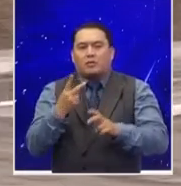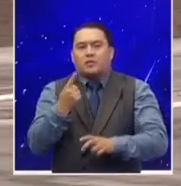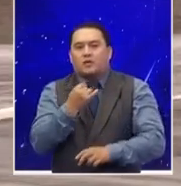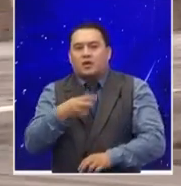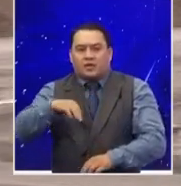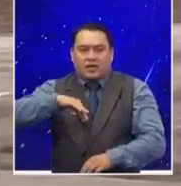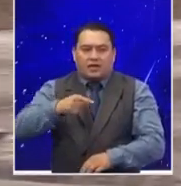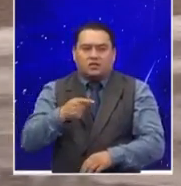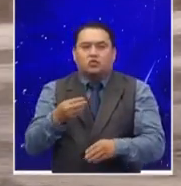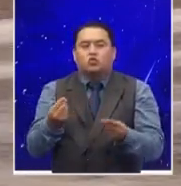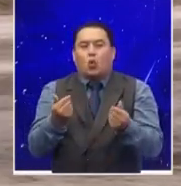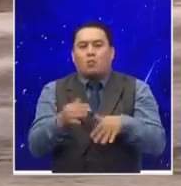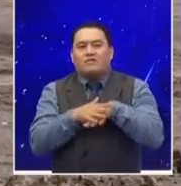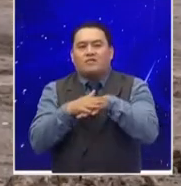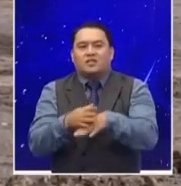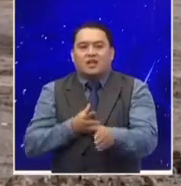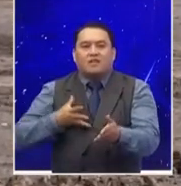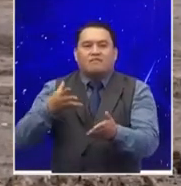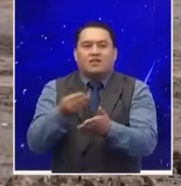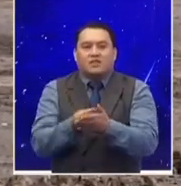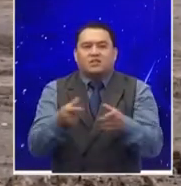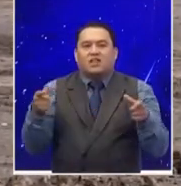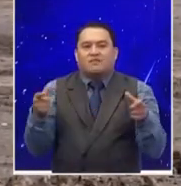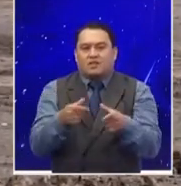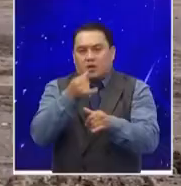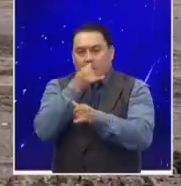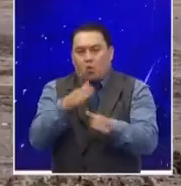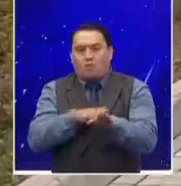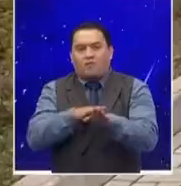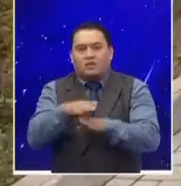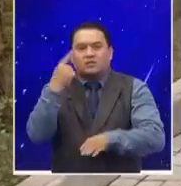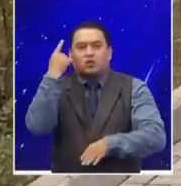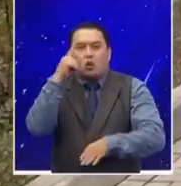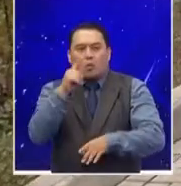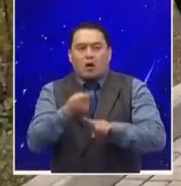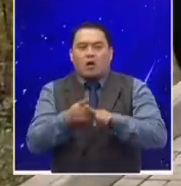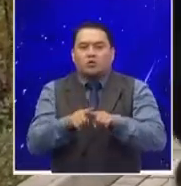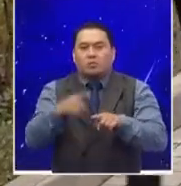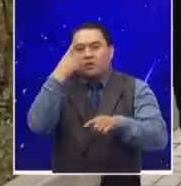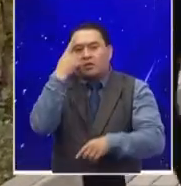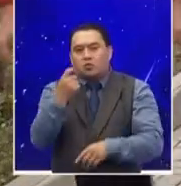1,5 миллиарда тенге. Сумму должен был выделить инвестор, но в связи с пандемией не смог осуществить задуманное, о чем и